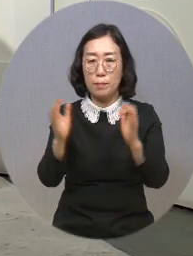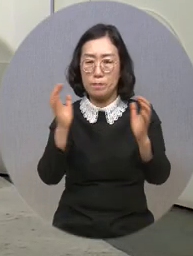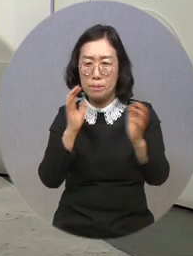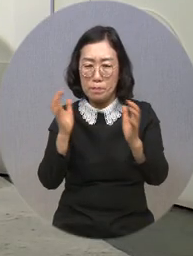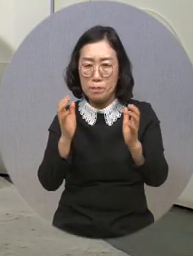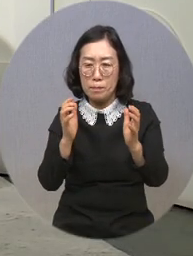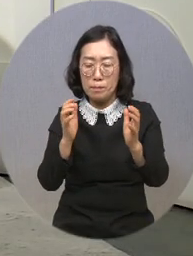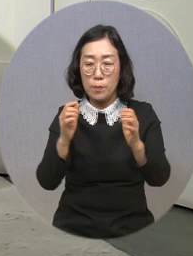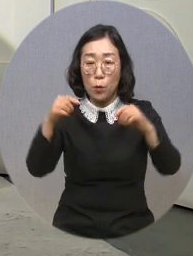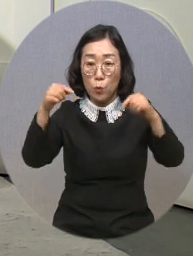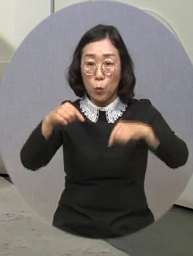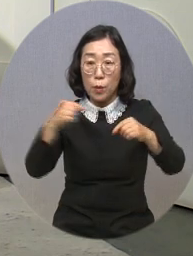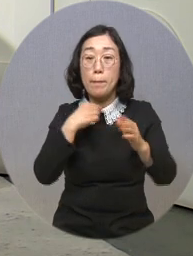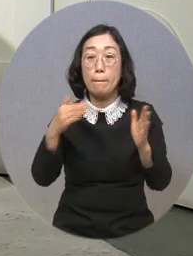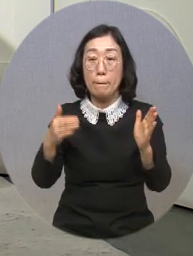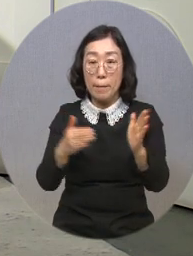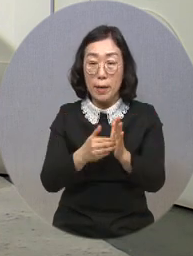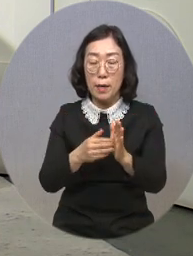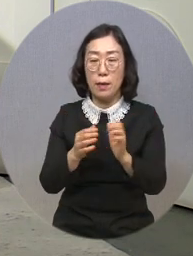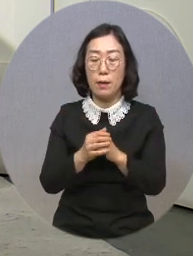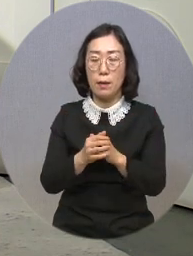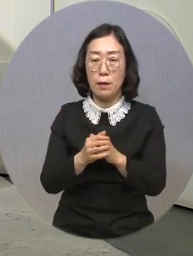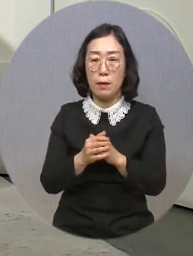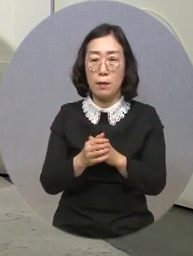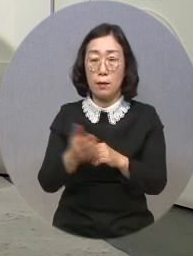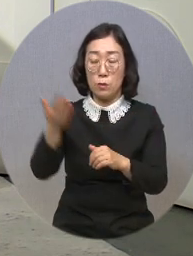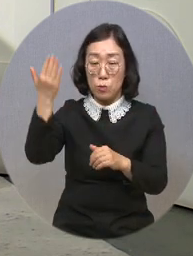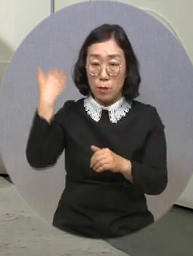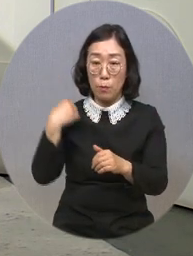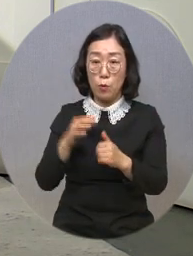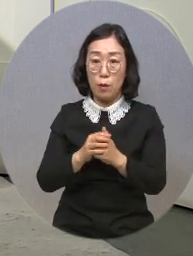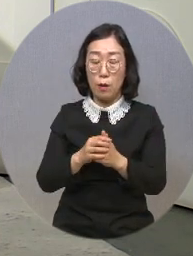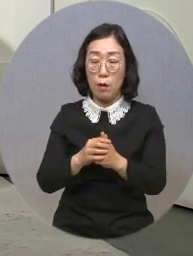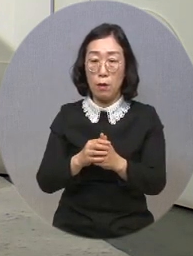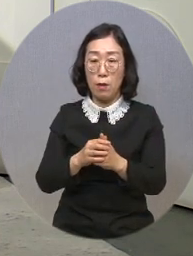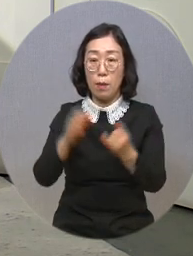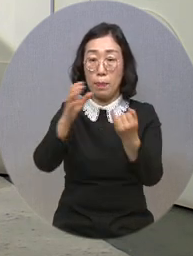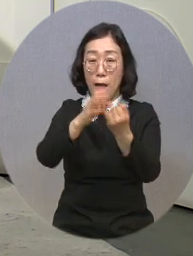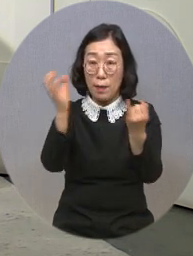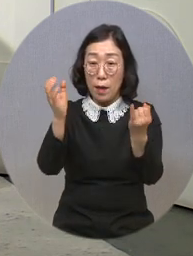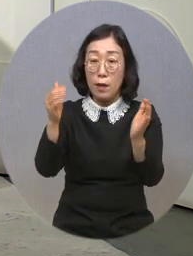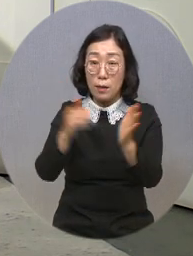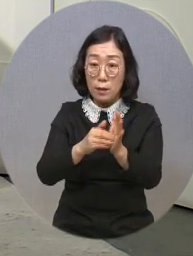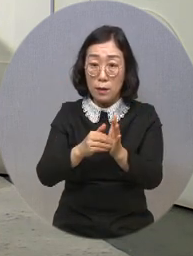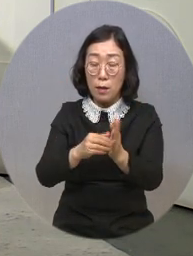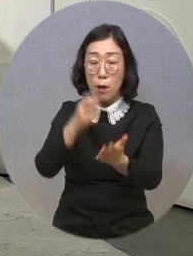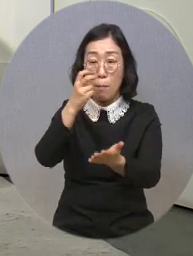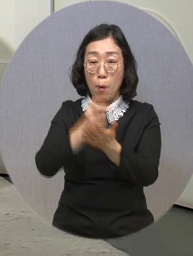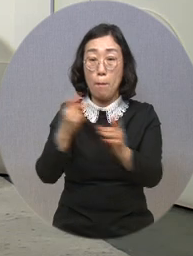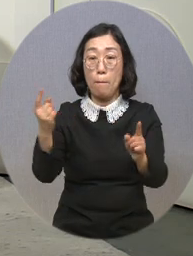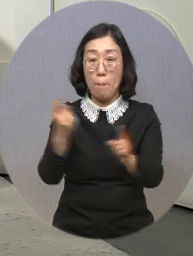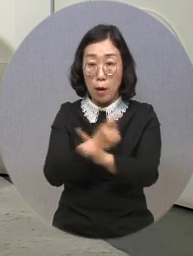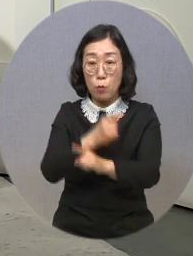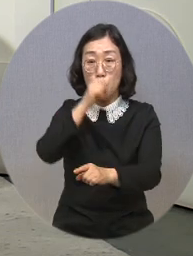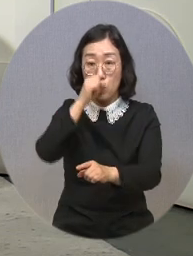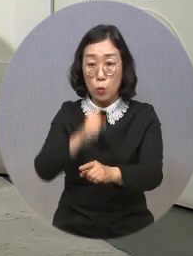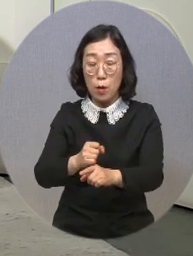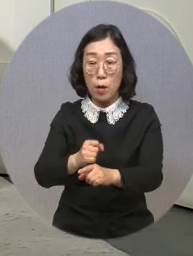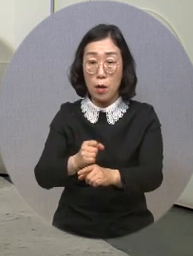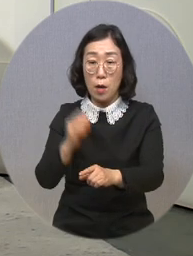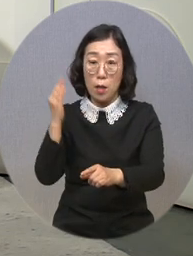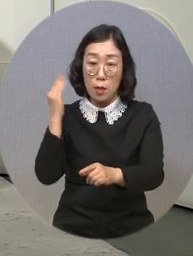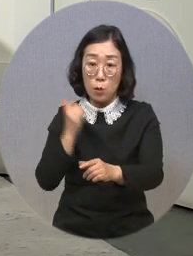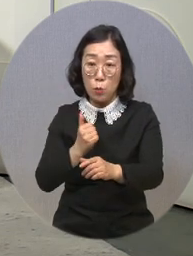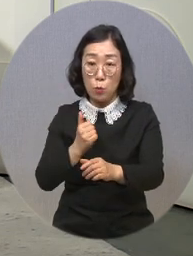하셨더라고요. 근데 지난번에 탄핵할 때도 탄핵만 하지 말고 개헌을 해서 정치를 바꾸자 그랬더니 대통령